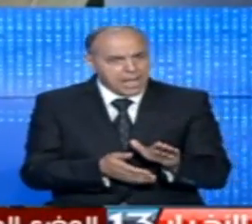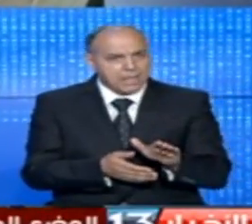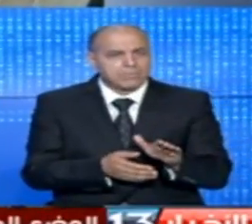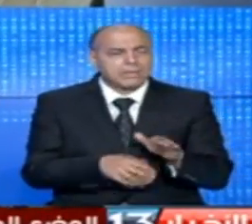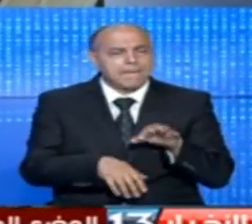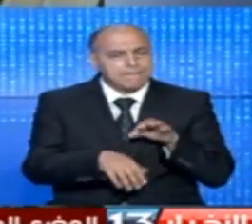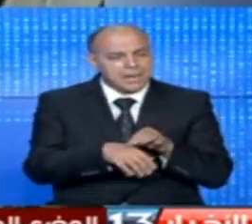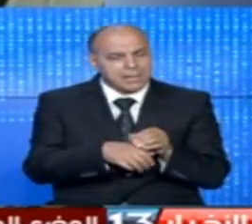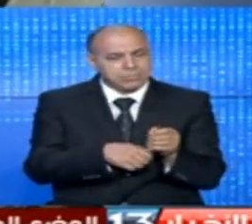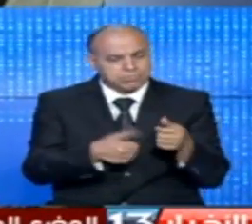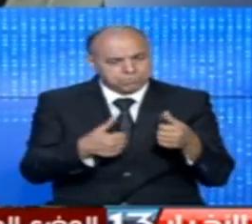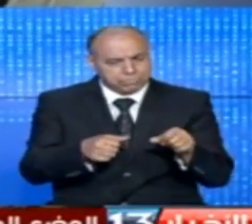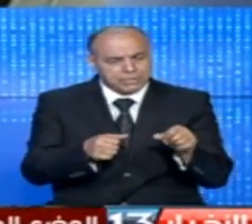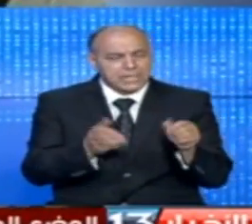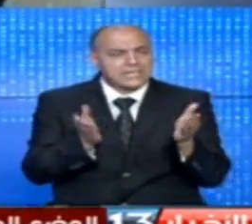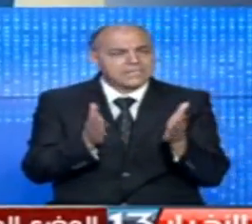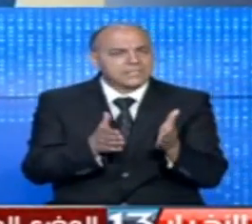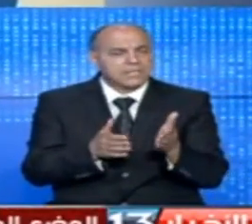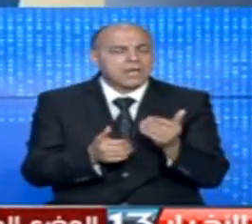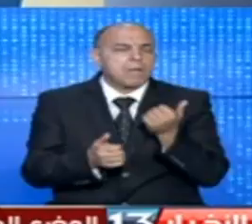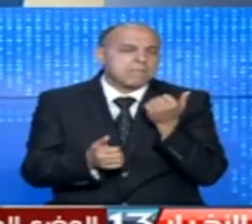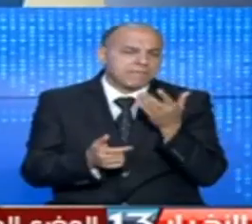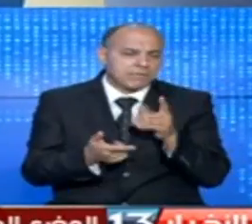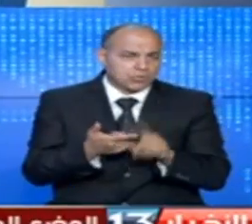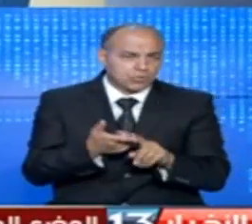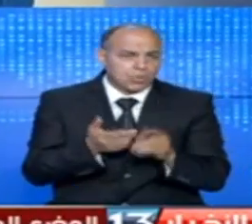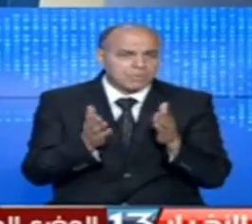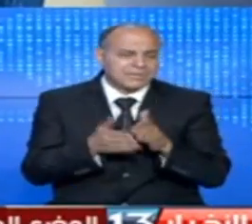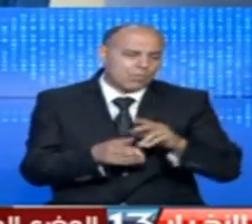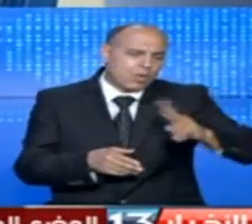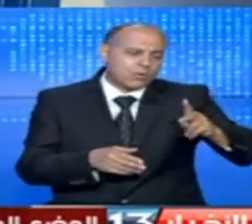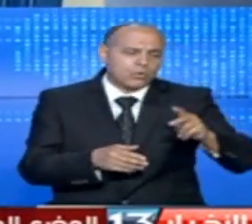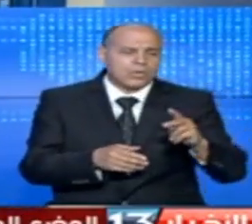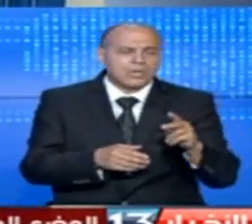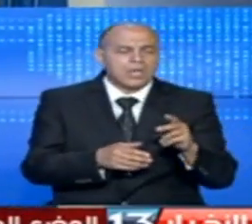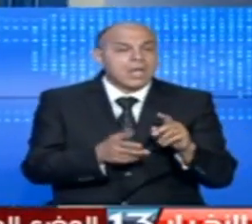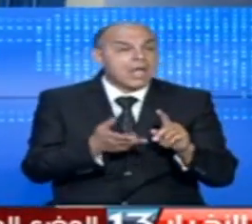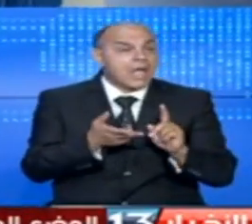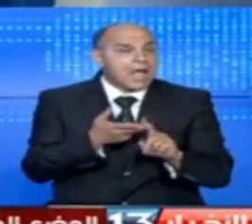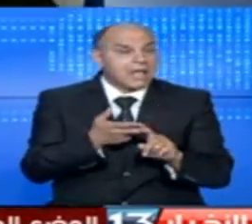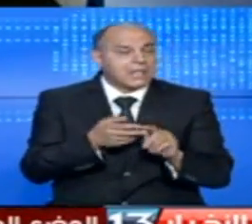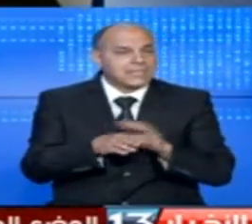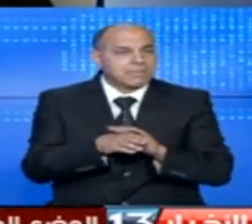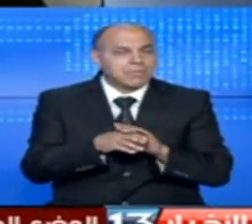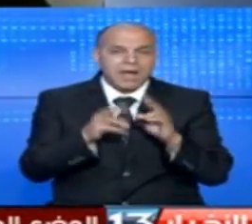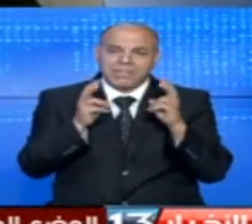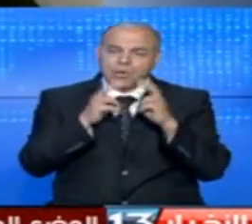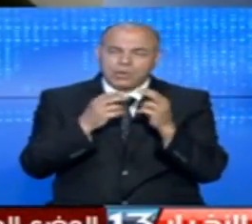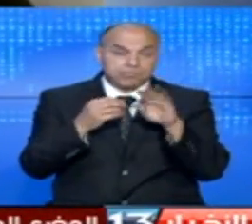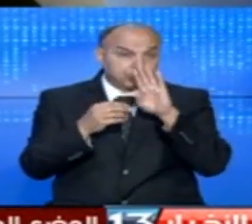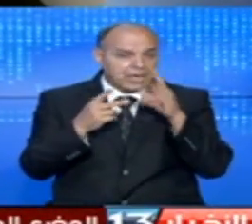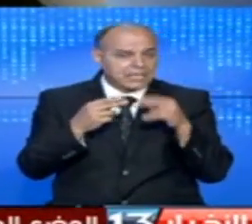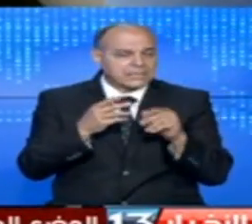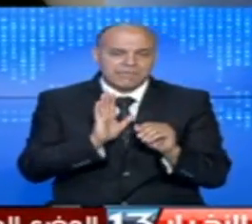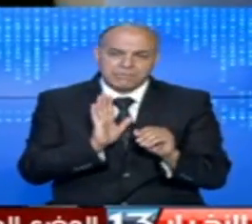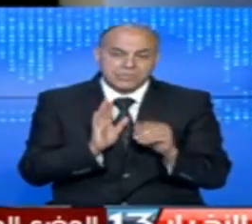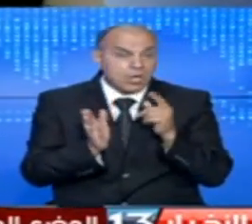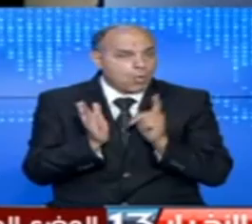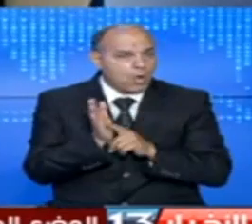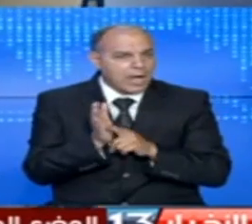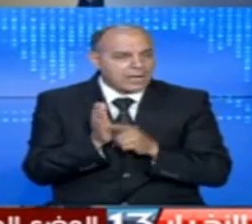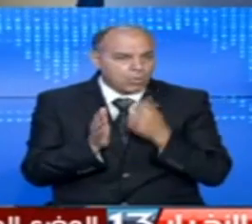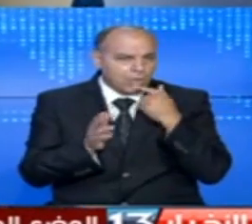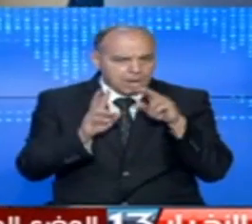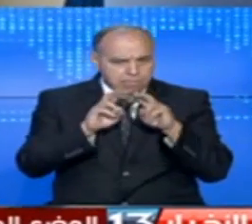صفوف المرضى المقيمين بالمستشفى الميداني ومستشفى ابن الجزار والأغالبة بسبب الانقطاع الفجئي للكهرباء، وأكد